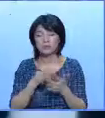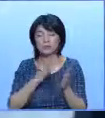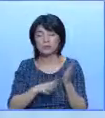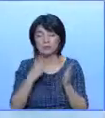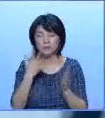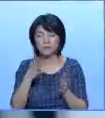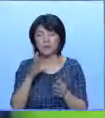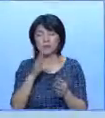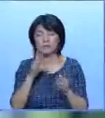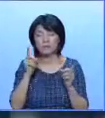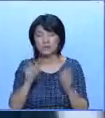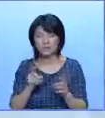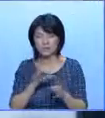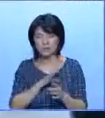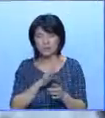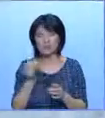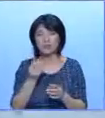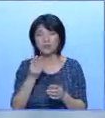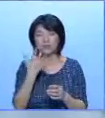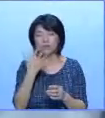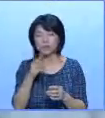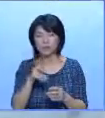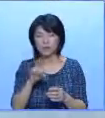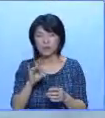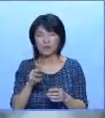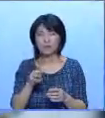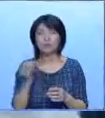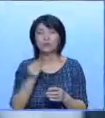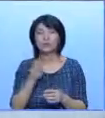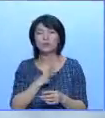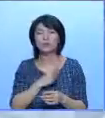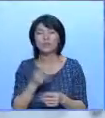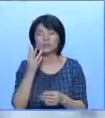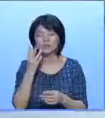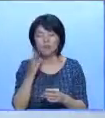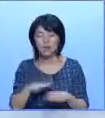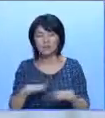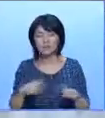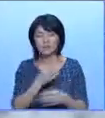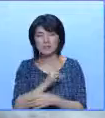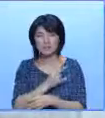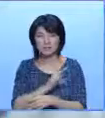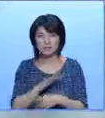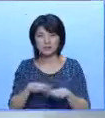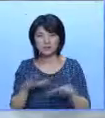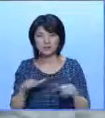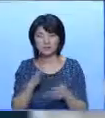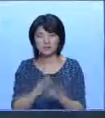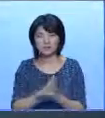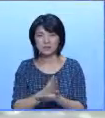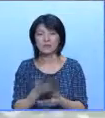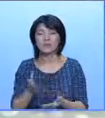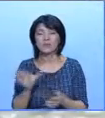5 экипаж болыпты. Араларында жеткіншектер мен кішкентай сәбилер де бар. Төтенше жағдай мамандары зардап шеккен жолаушылардың барлығын медициналық